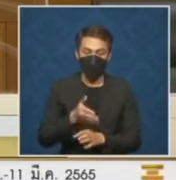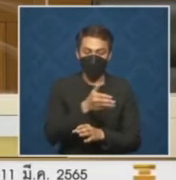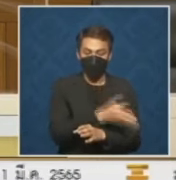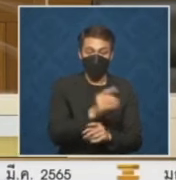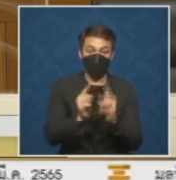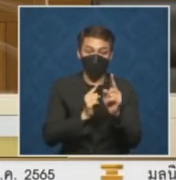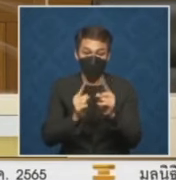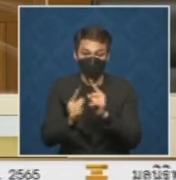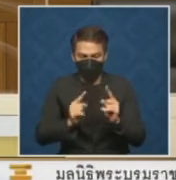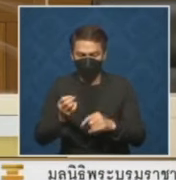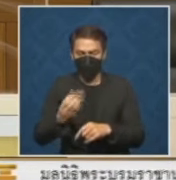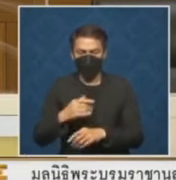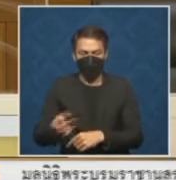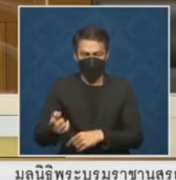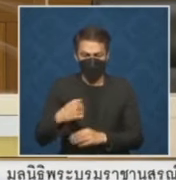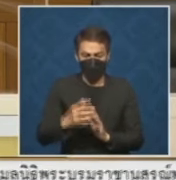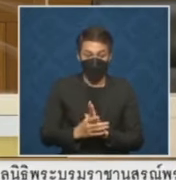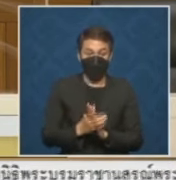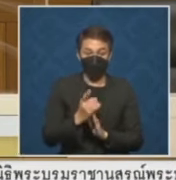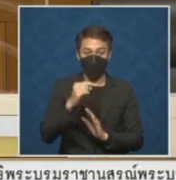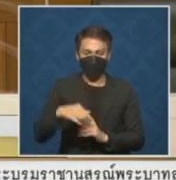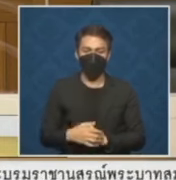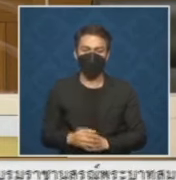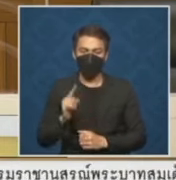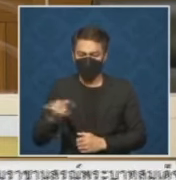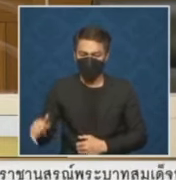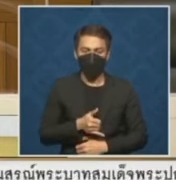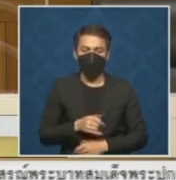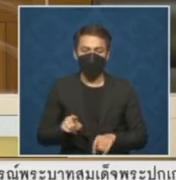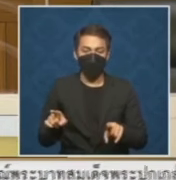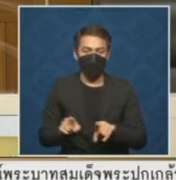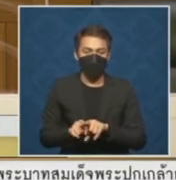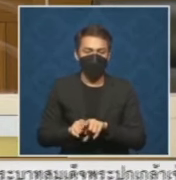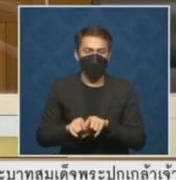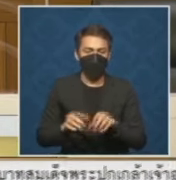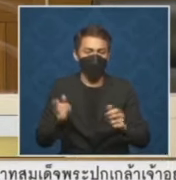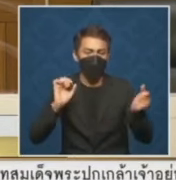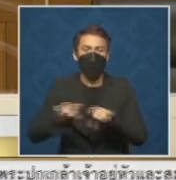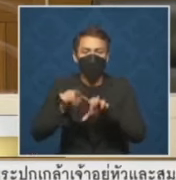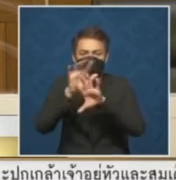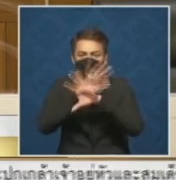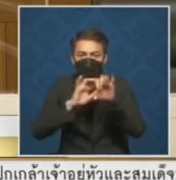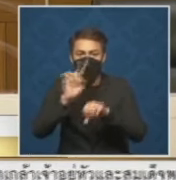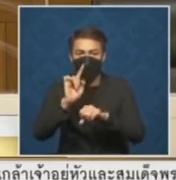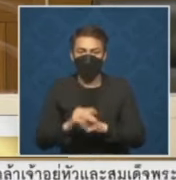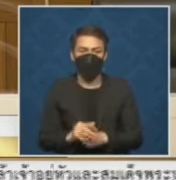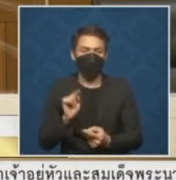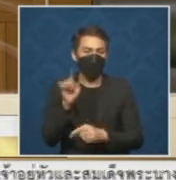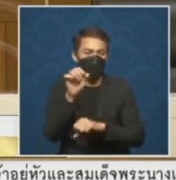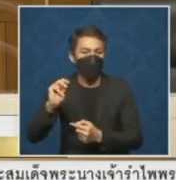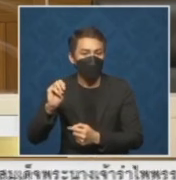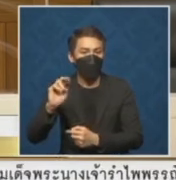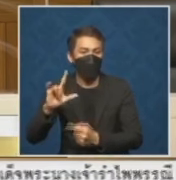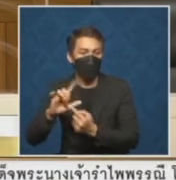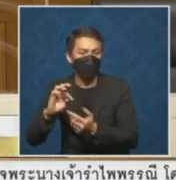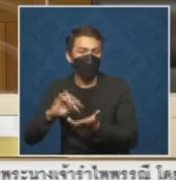ใจไม่ไว้วางใจนะไม่ต้องการพูดถ้ามีการหักหลังกันเกิดขึ้น เ